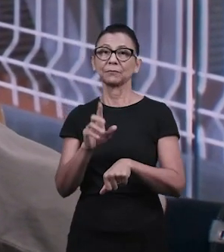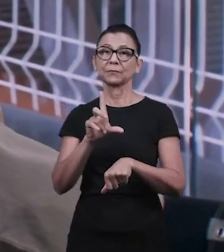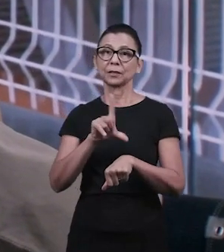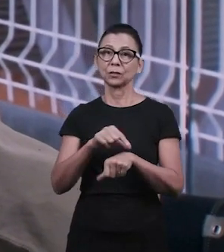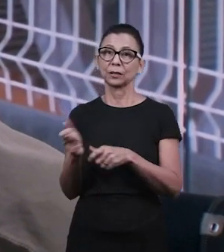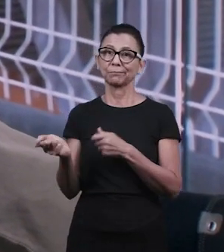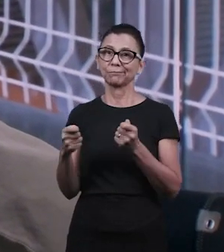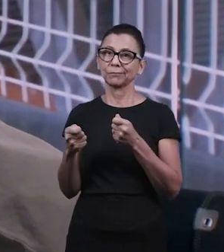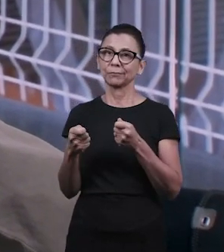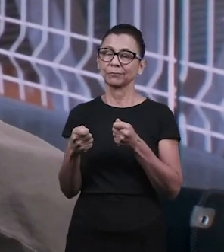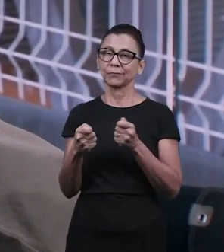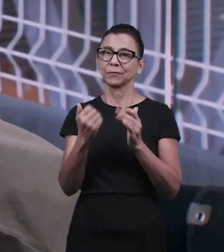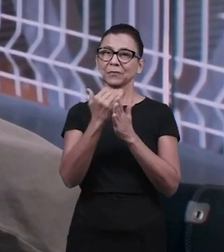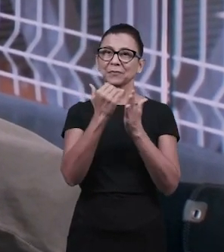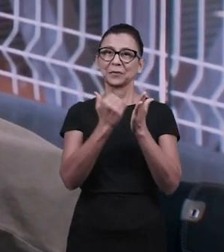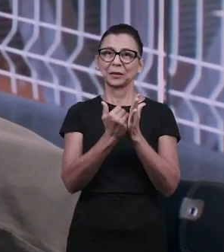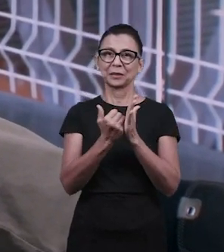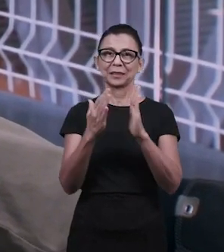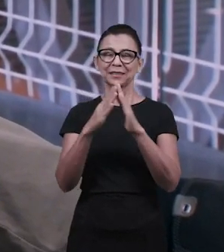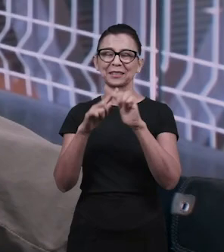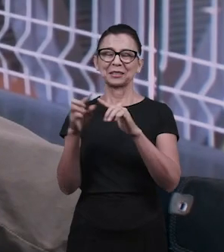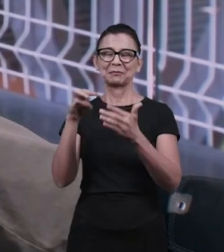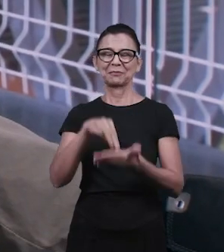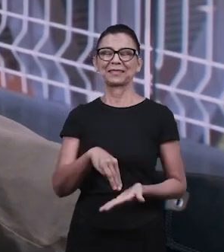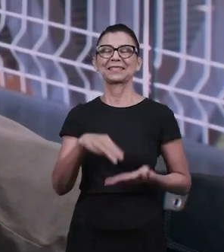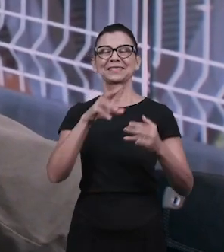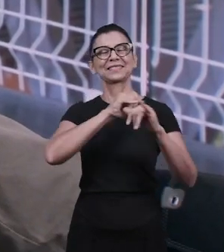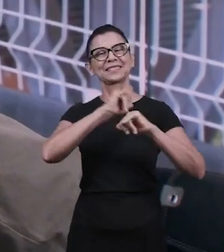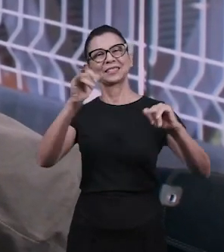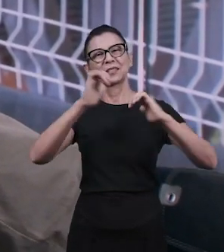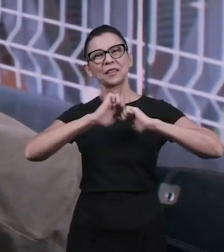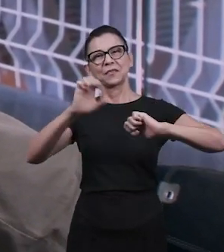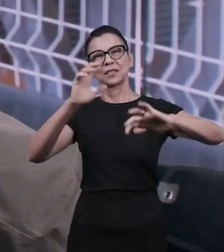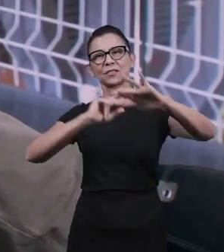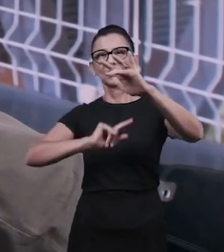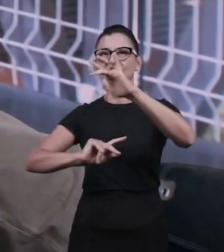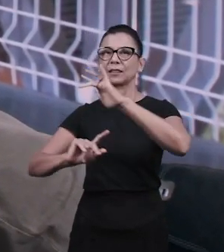heure-ci avec une édition de plus du programme de l'Église chrétienne